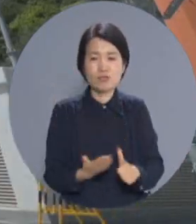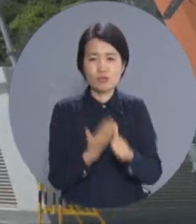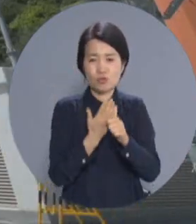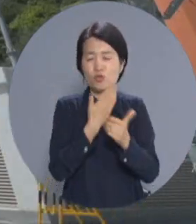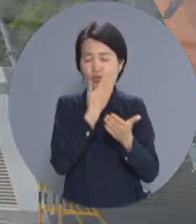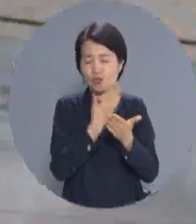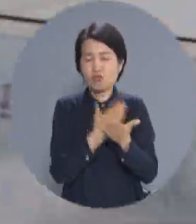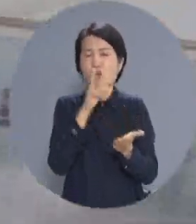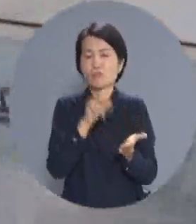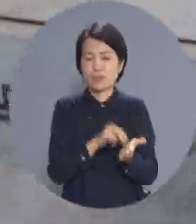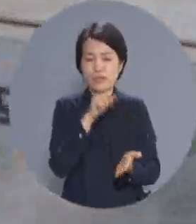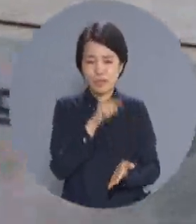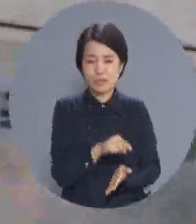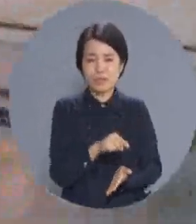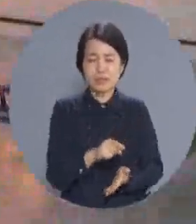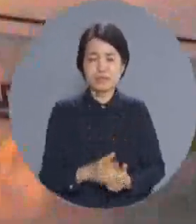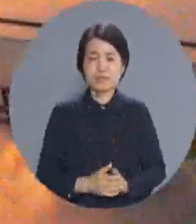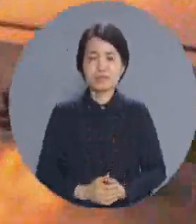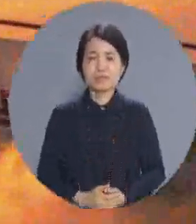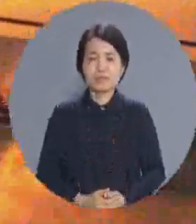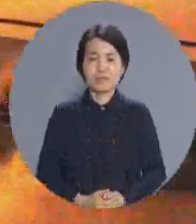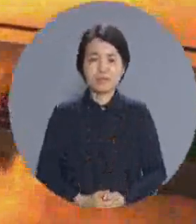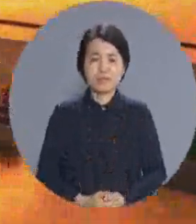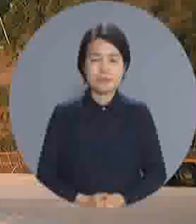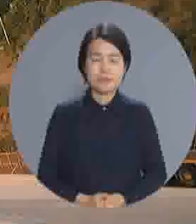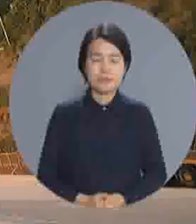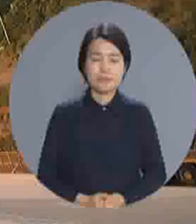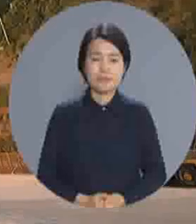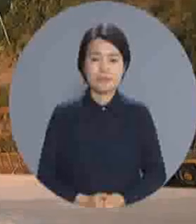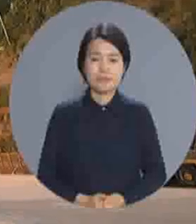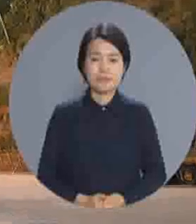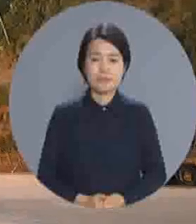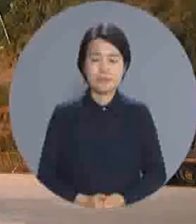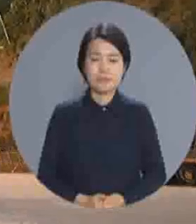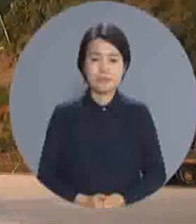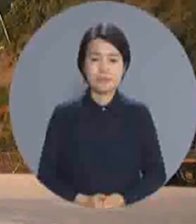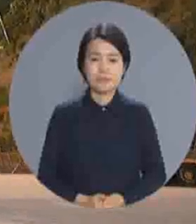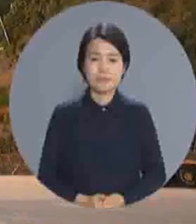중요한 과제로 떠오르고 있습니다. MBC 뉴스 문형철입니다.